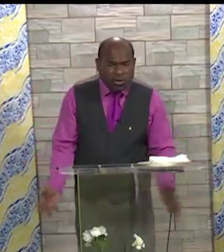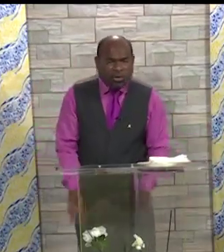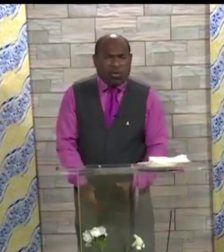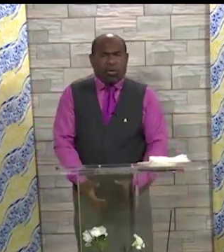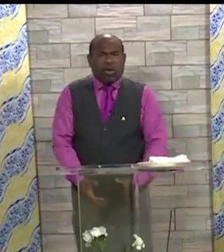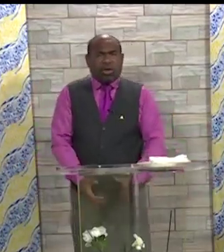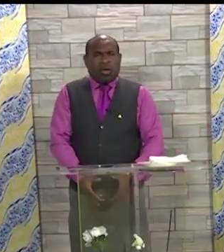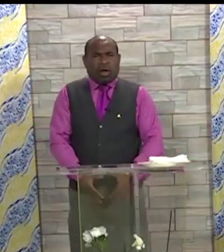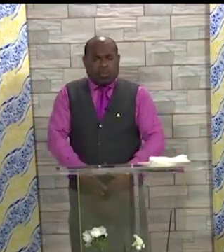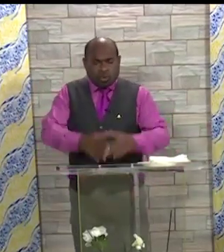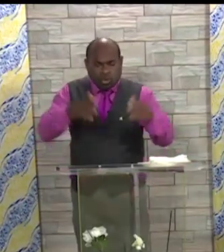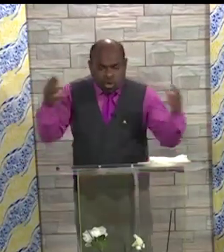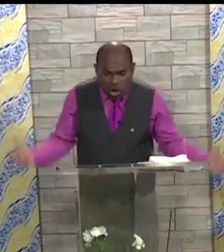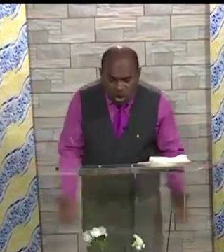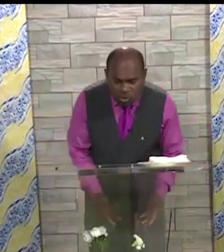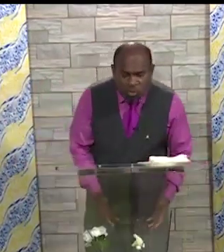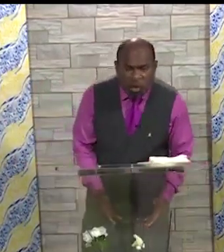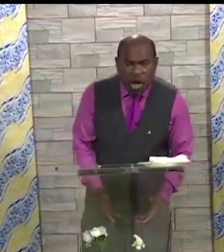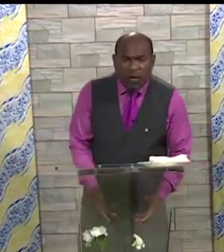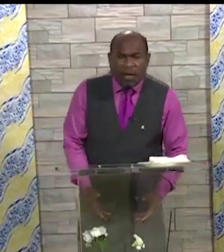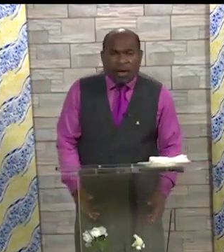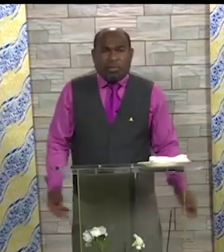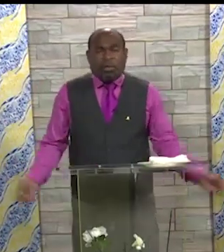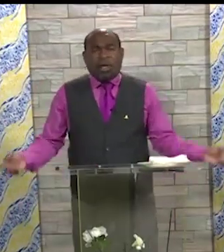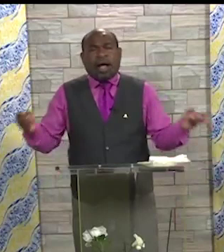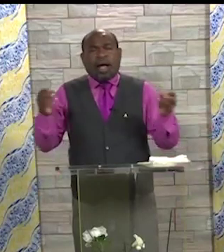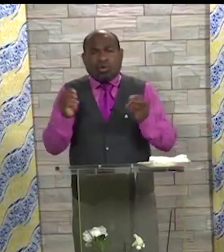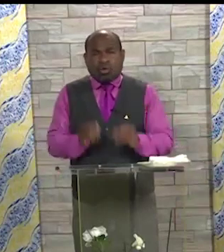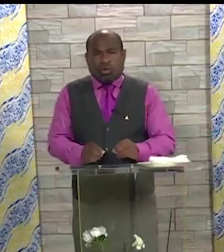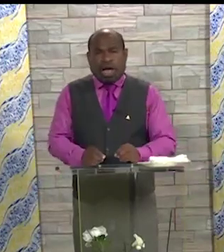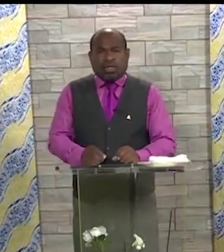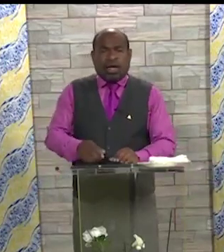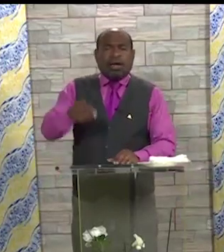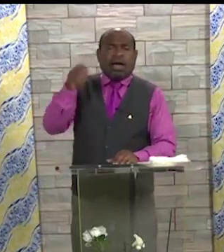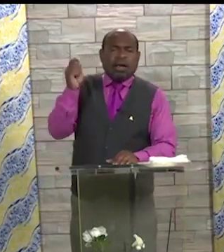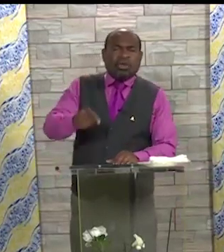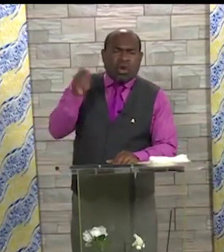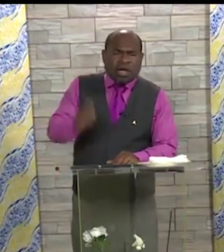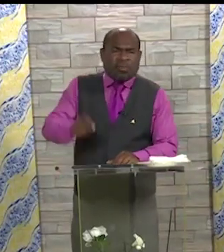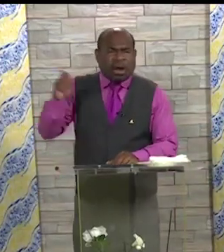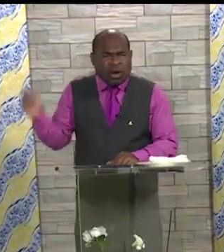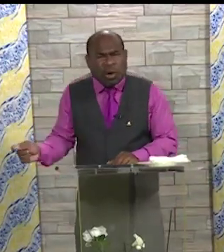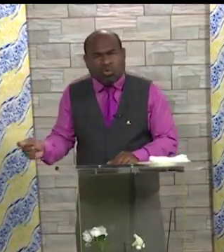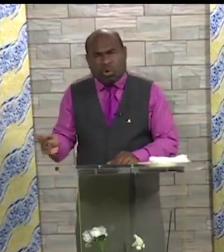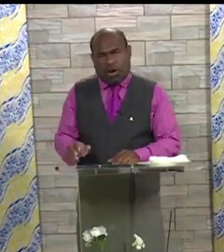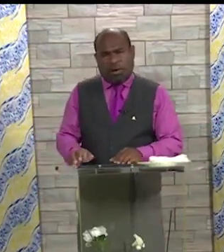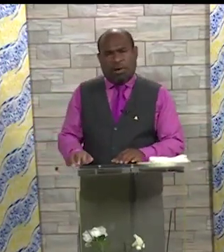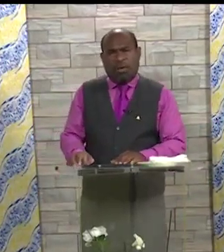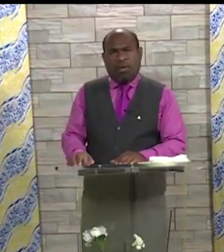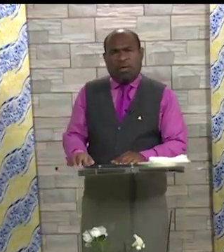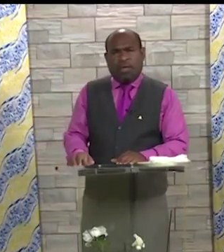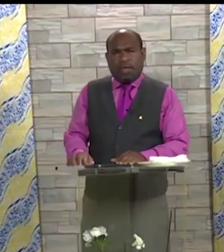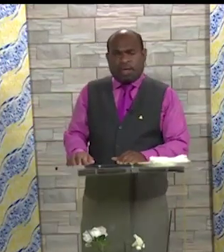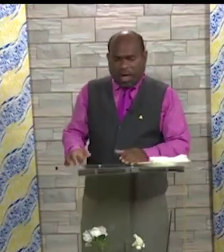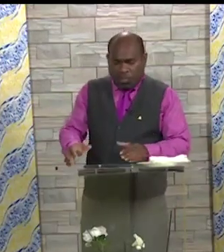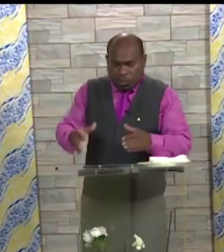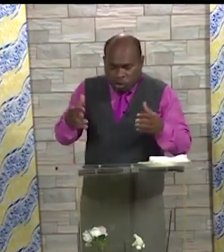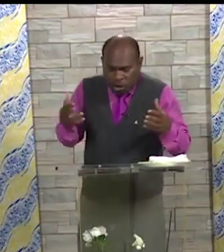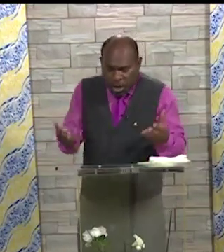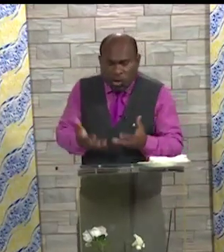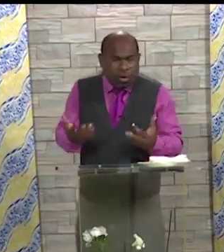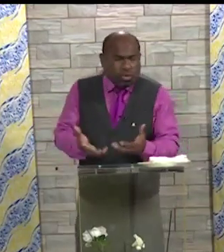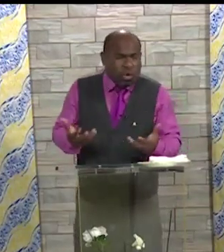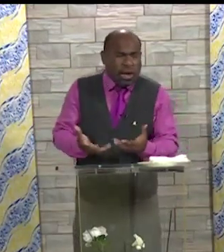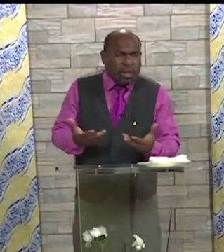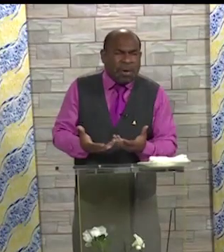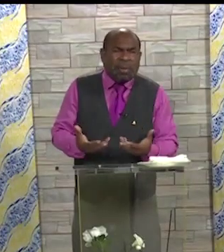rao tiko, ka vutu dhonga tuvua, na vee kaeso sa asyanga ni ngani tiko eki na melaka buwana turanga. Sa vutu